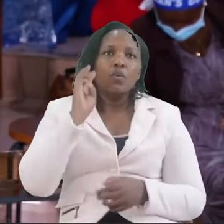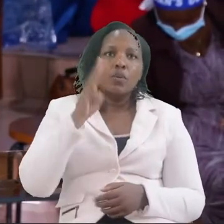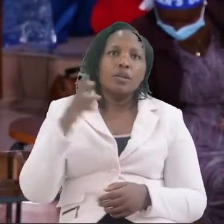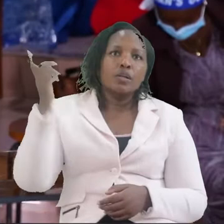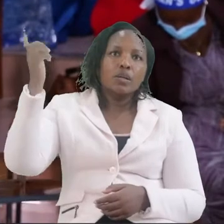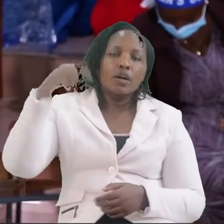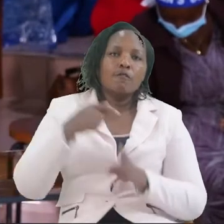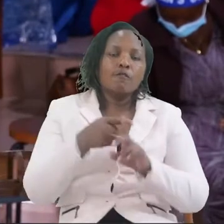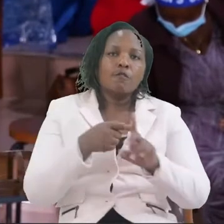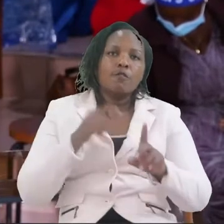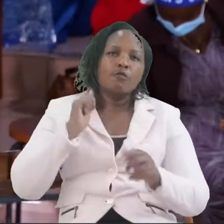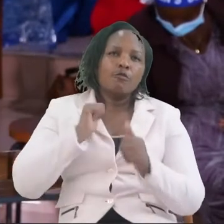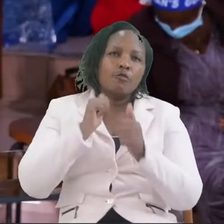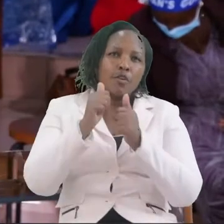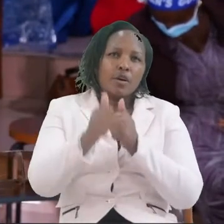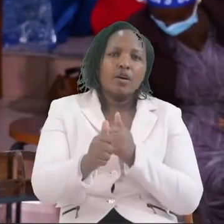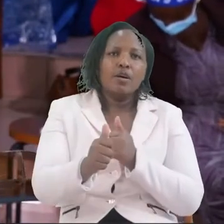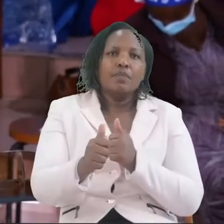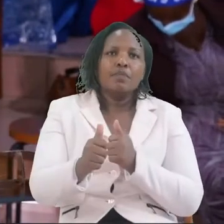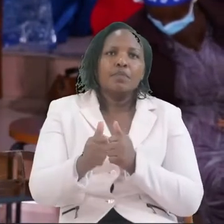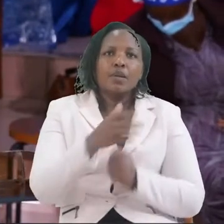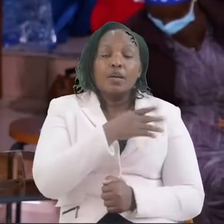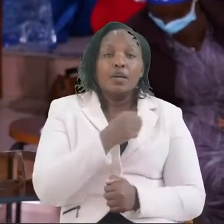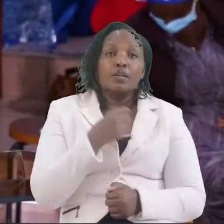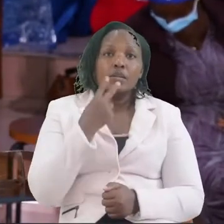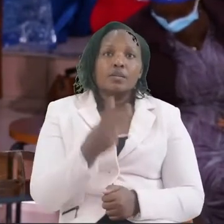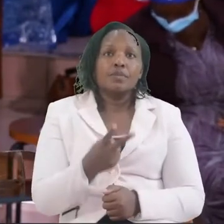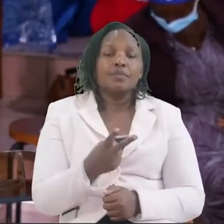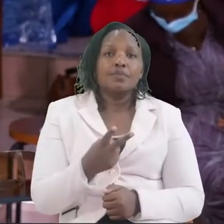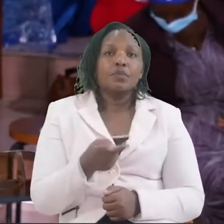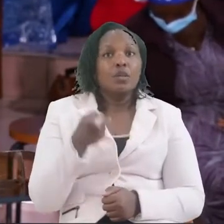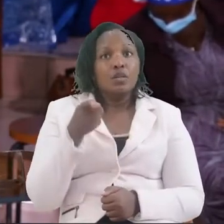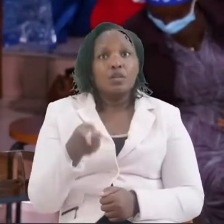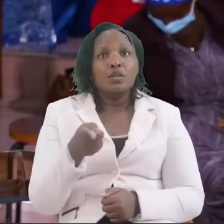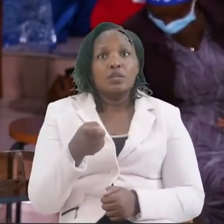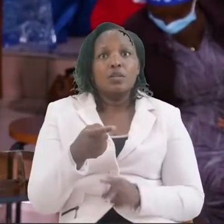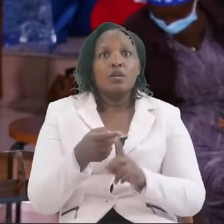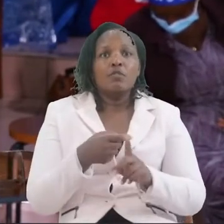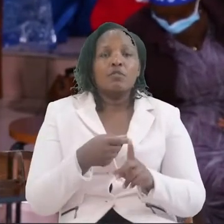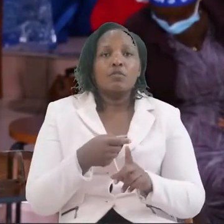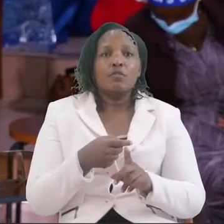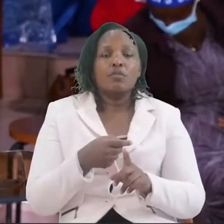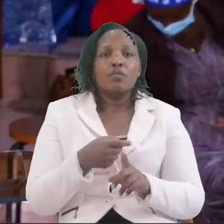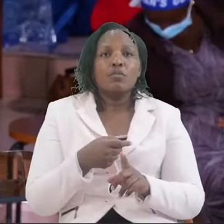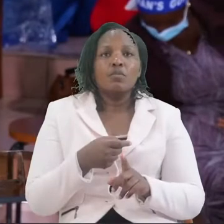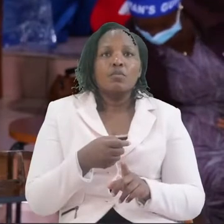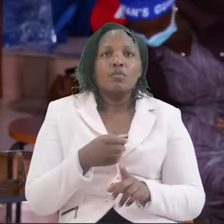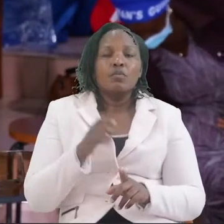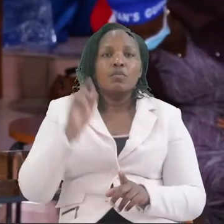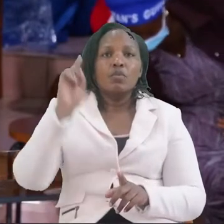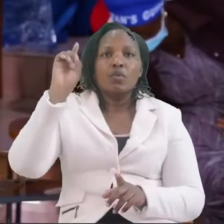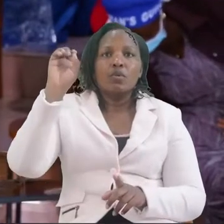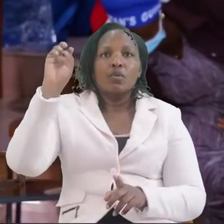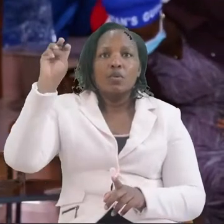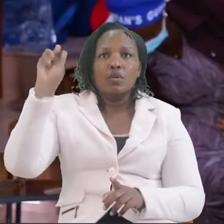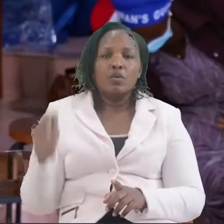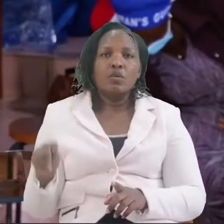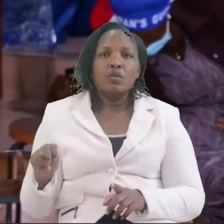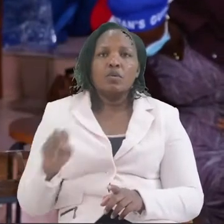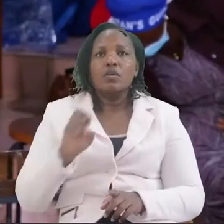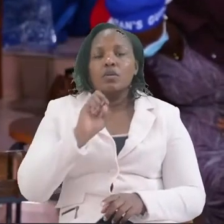watakuja kutoka mbali, na tazama, hawa kutoka kaskazini na kutoka